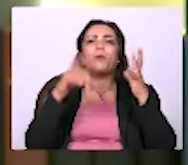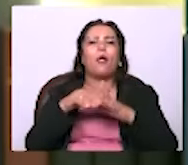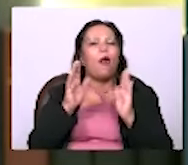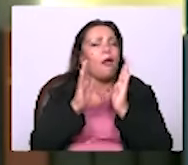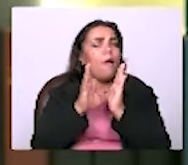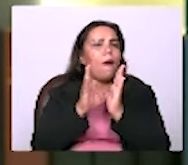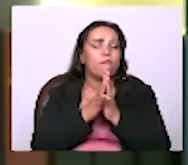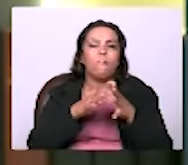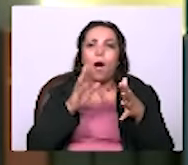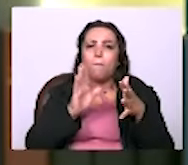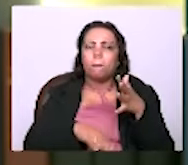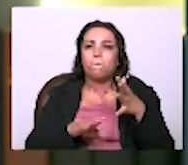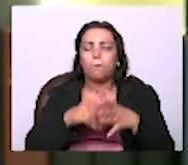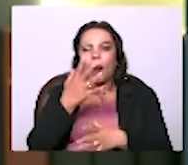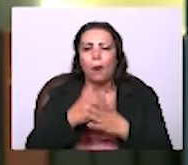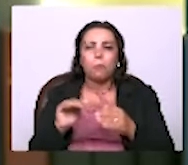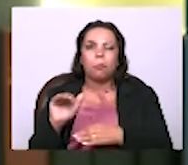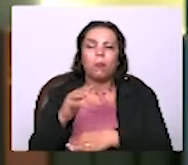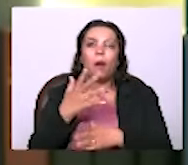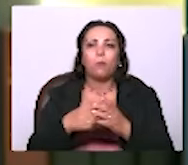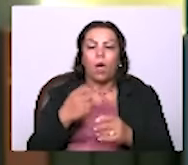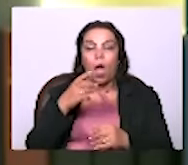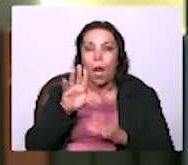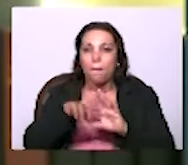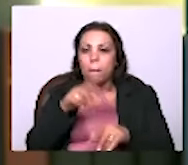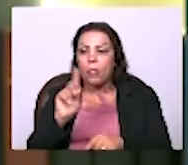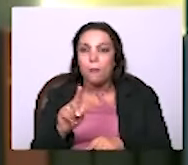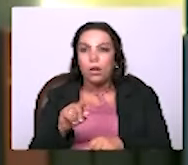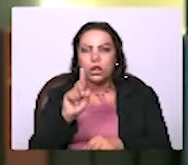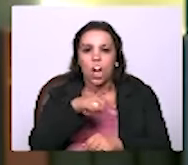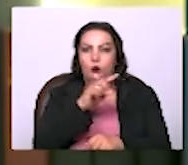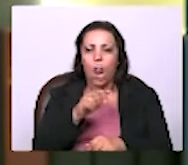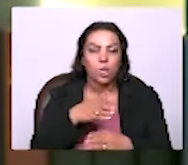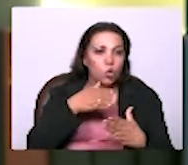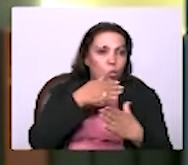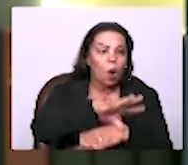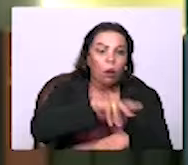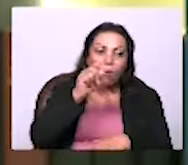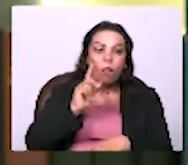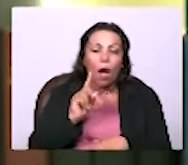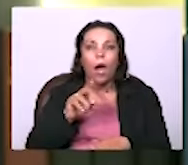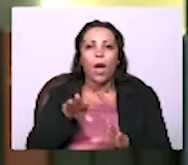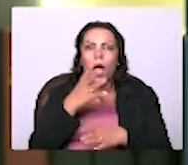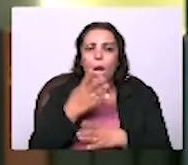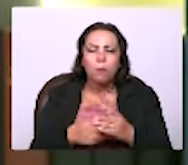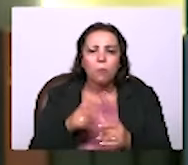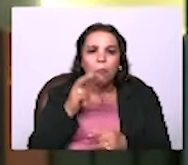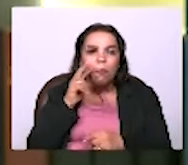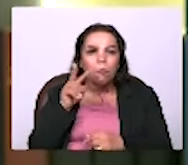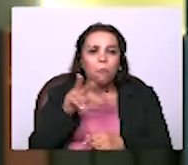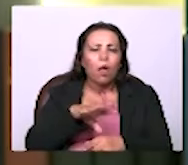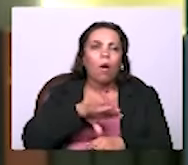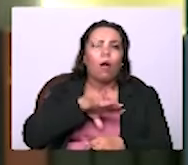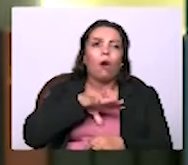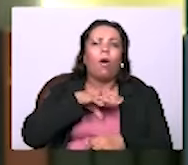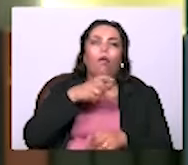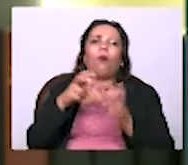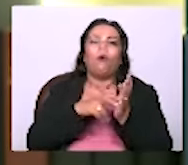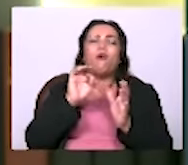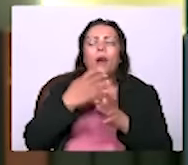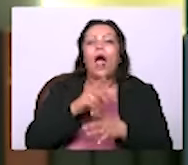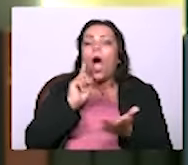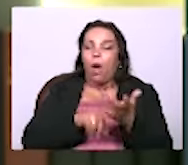احنا بنربي او بناء على الخوف الخوف ان انت تعمل كده الخوف ان انت تروح هنا الخوف ان انت تكلم د طبعا نكون واخدين